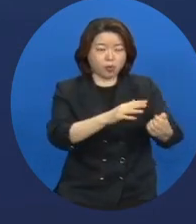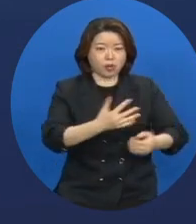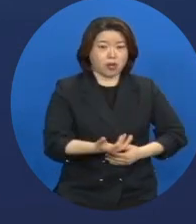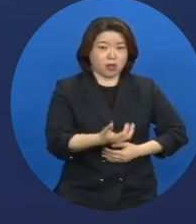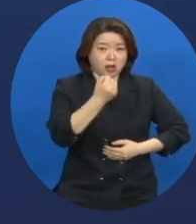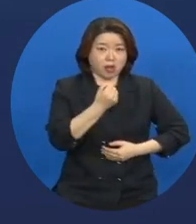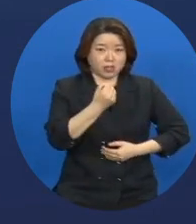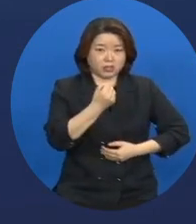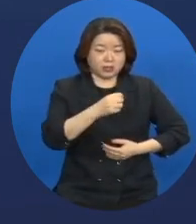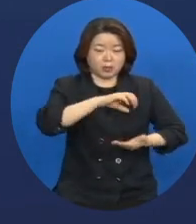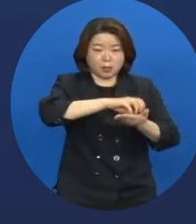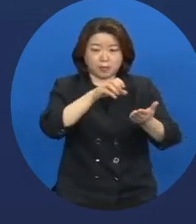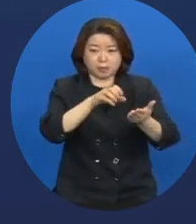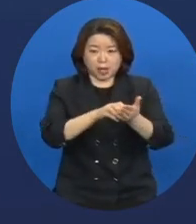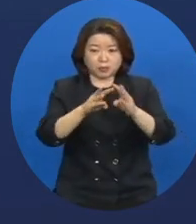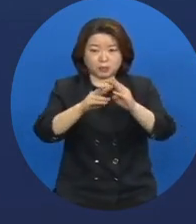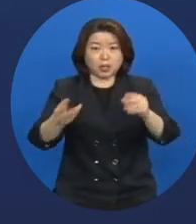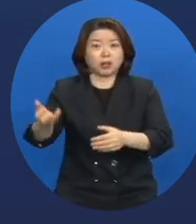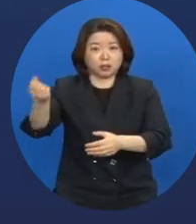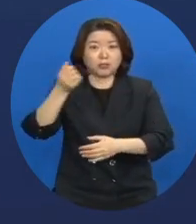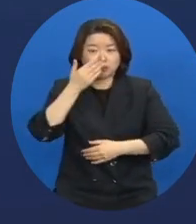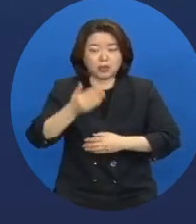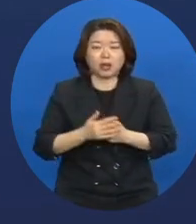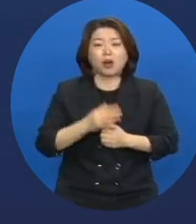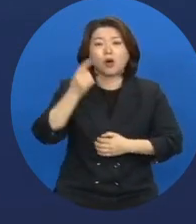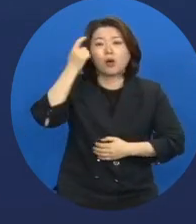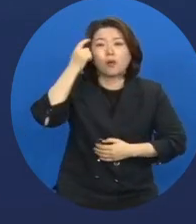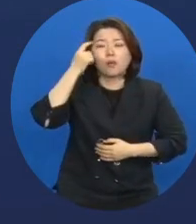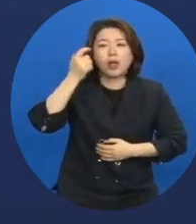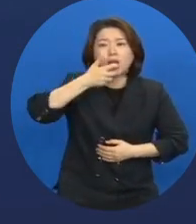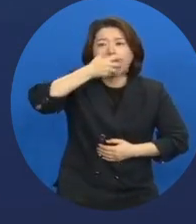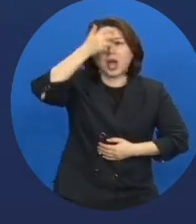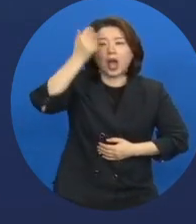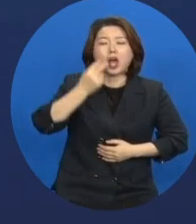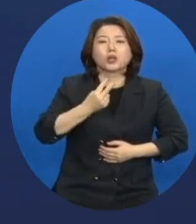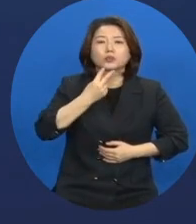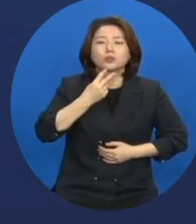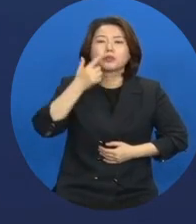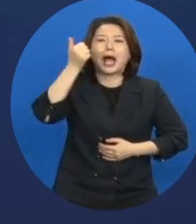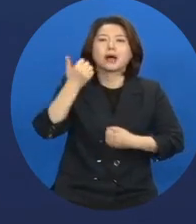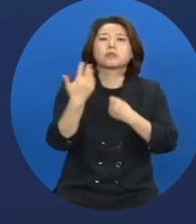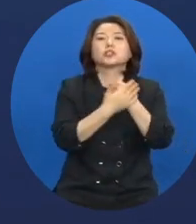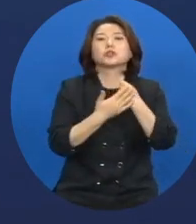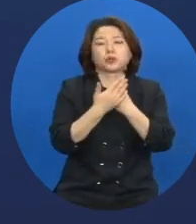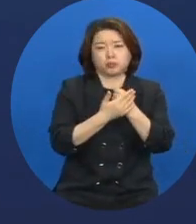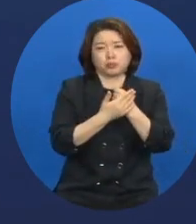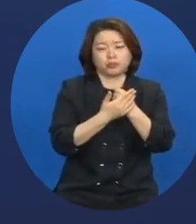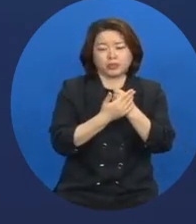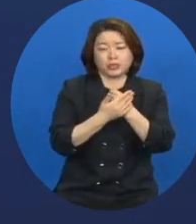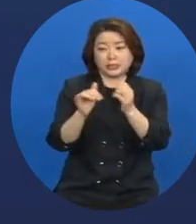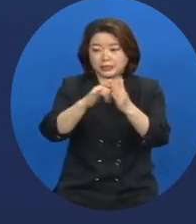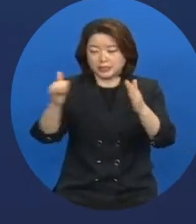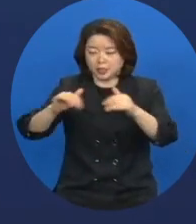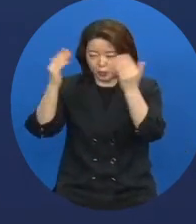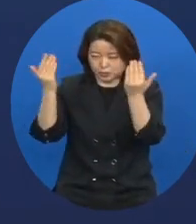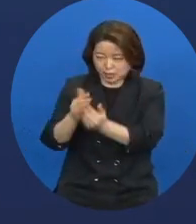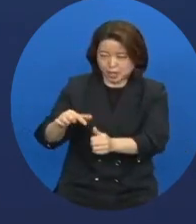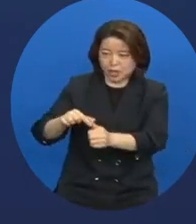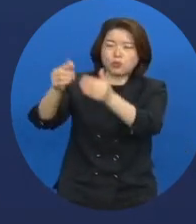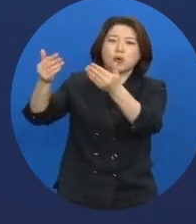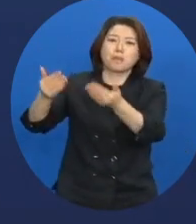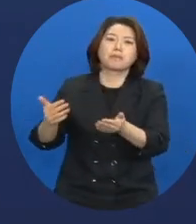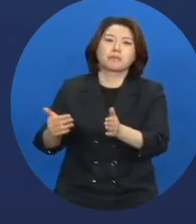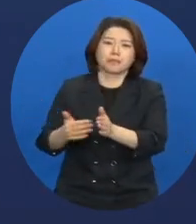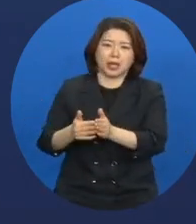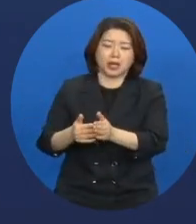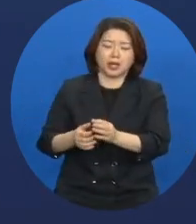전적으로 요셉 때문이죠. 요셉으로 인해서 야곱의 가족이 다 구원을 받았기 때문에